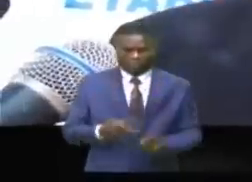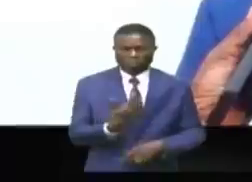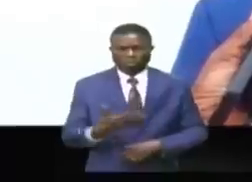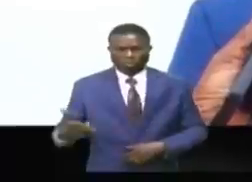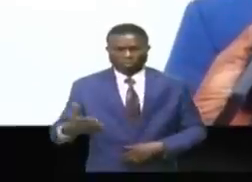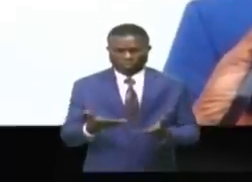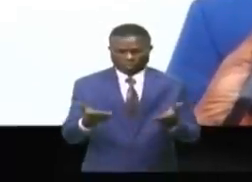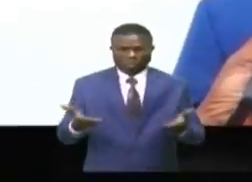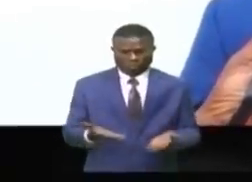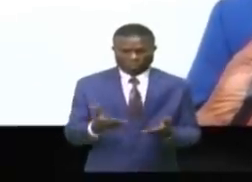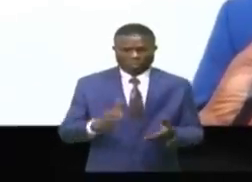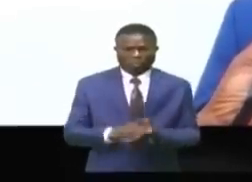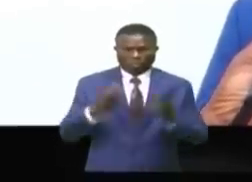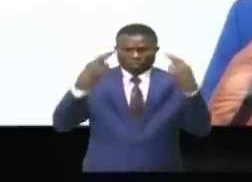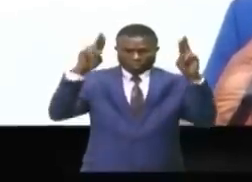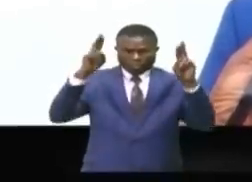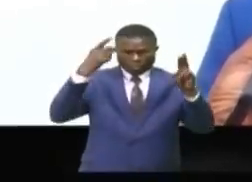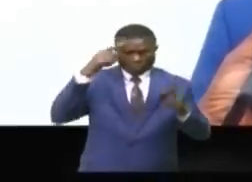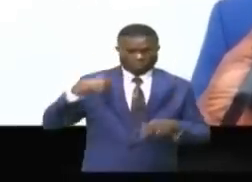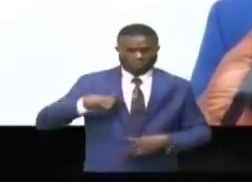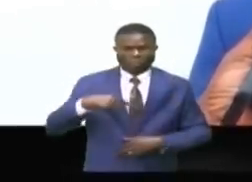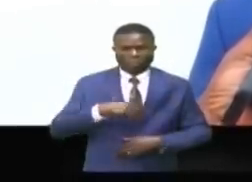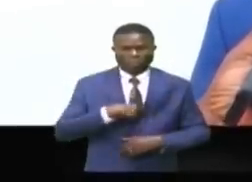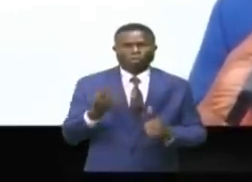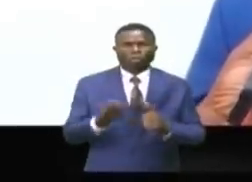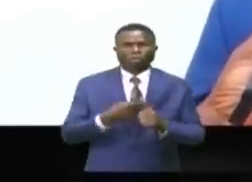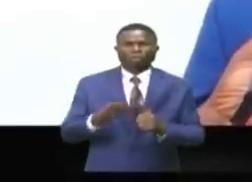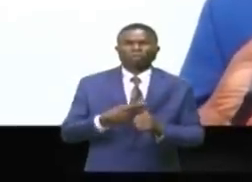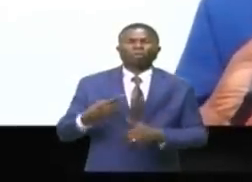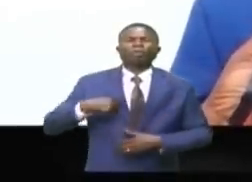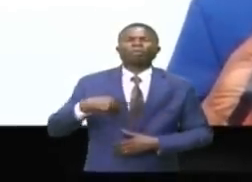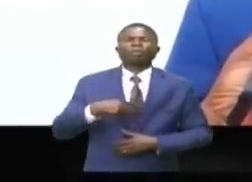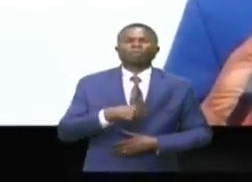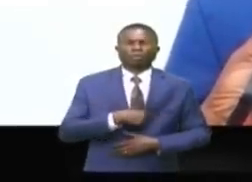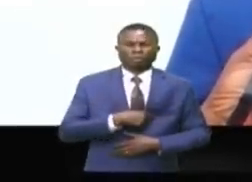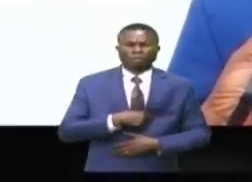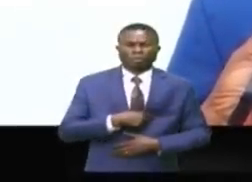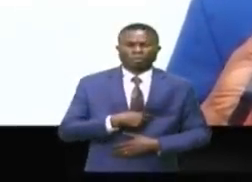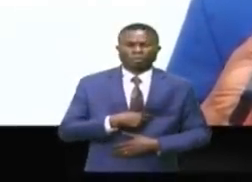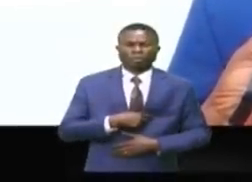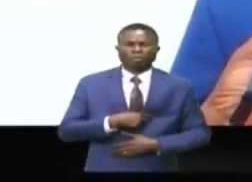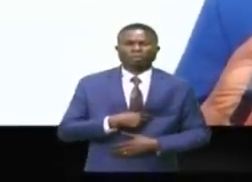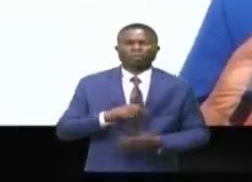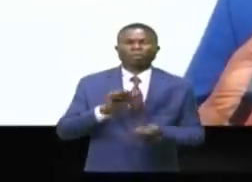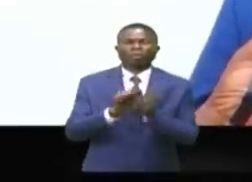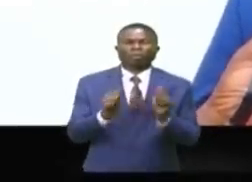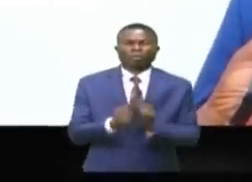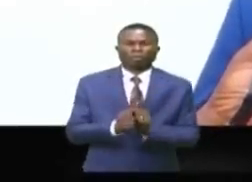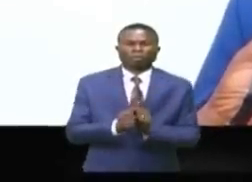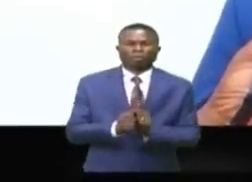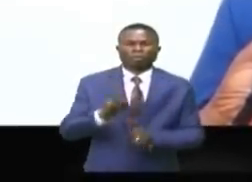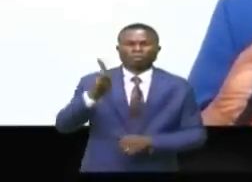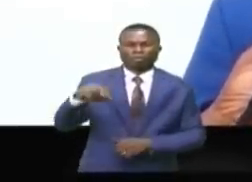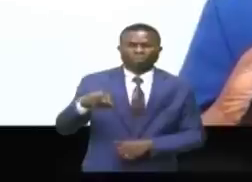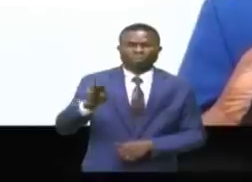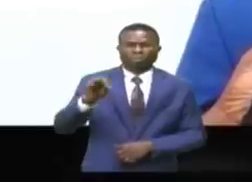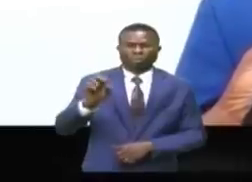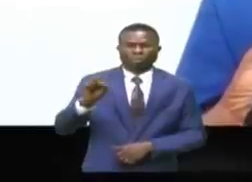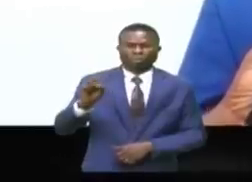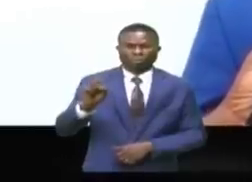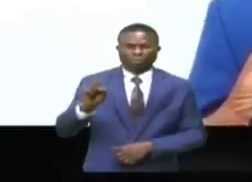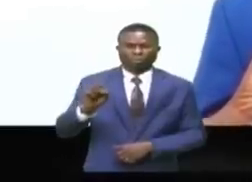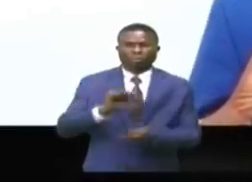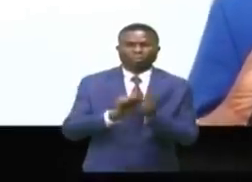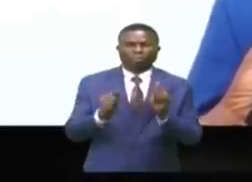en trace. C'est une réussite pour le secteur, surtout que nous avons généralement ces problèmes de teneur, taux